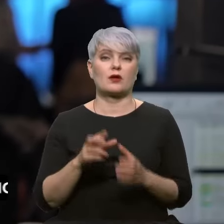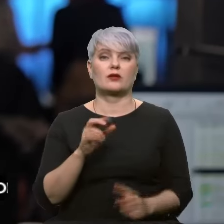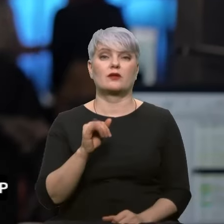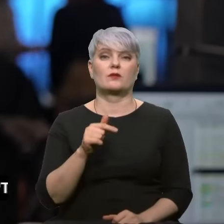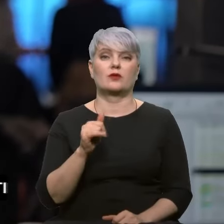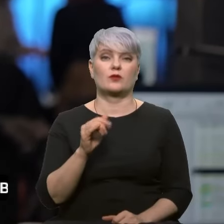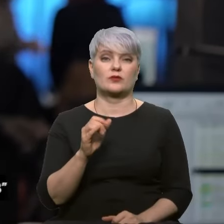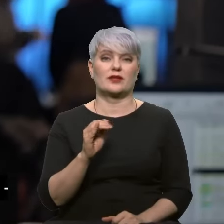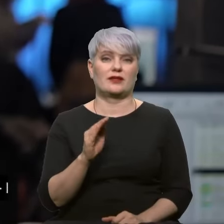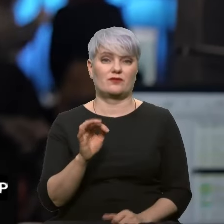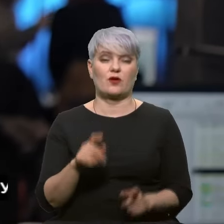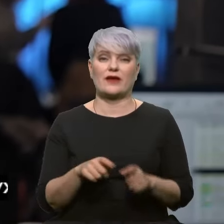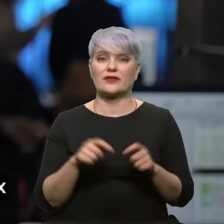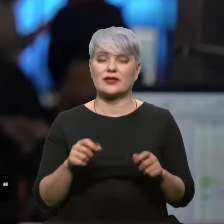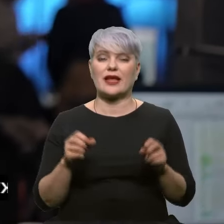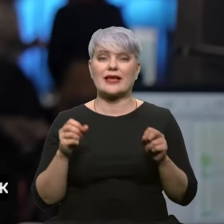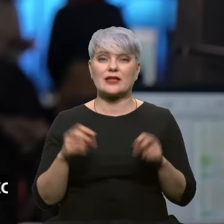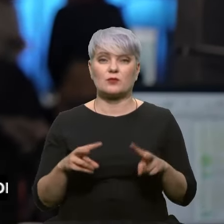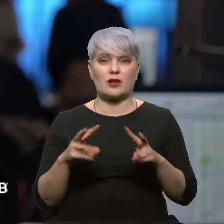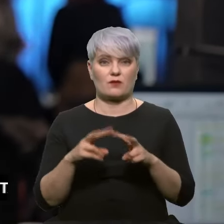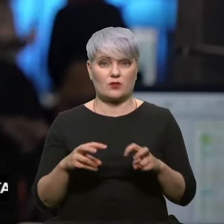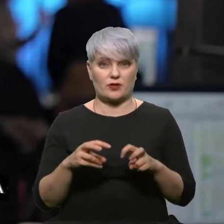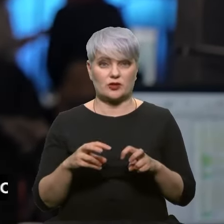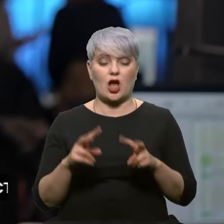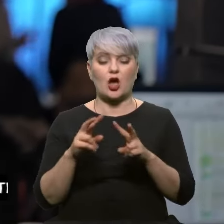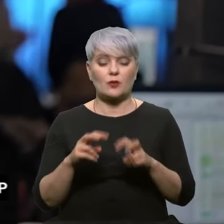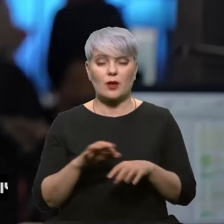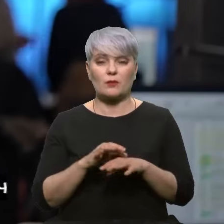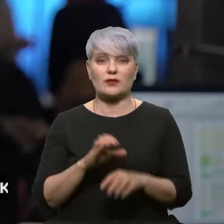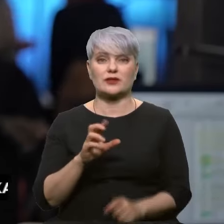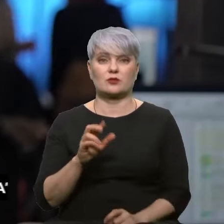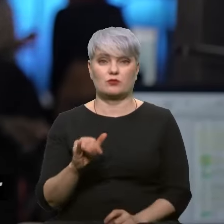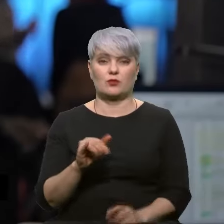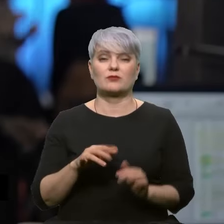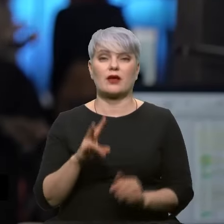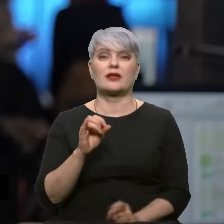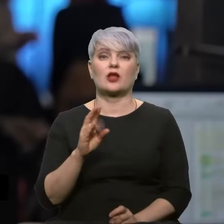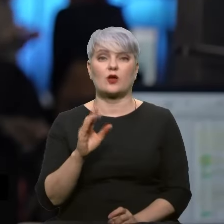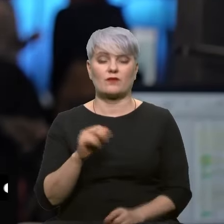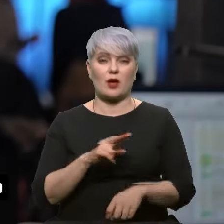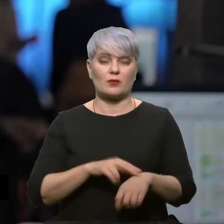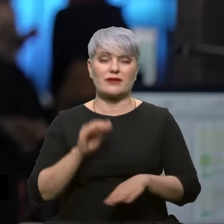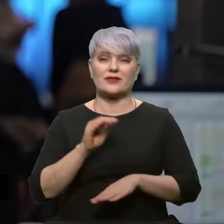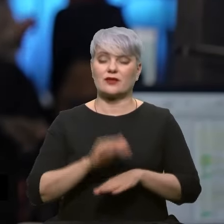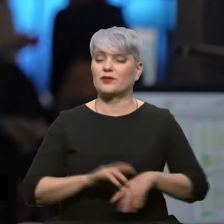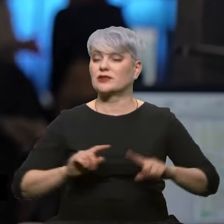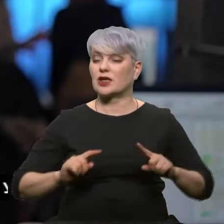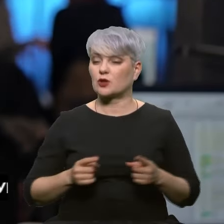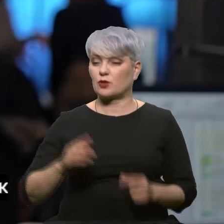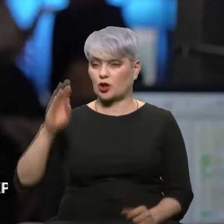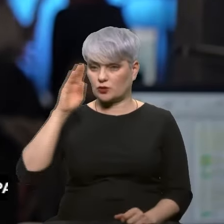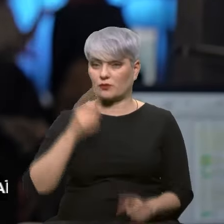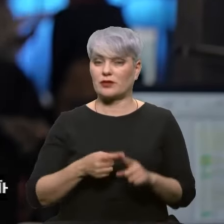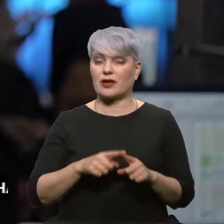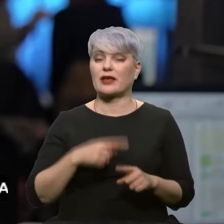відкрили кримінальне провадження. Розслідування проводить Служба безпеки України. У справі Ніколова поліція встановила та затримала чоловіків, які